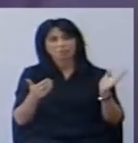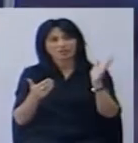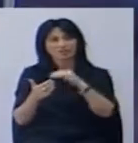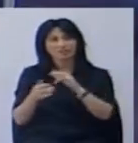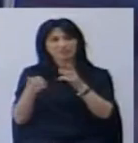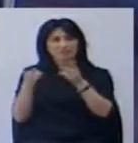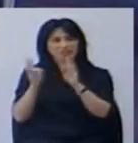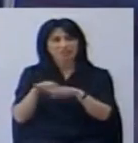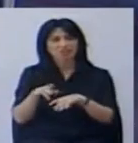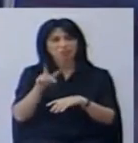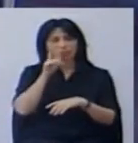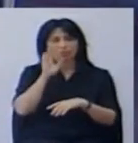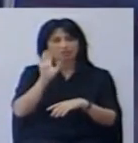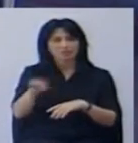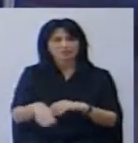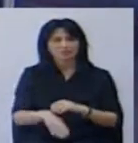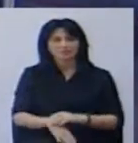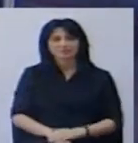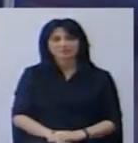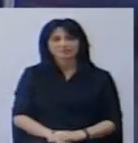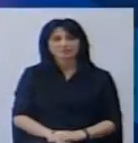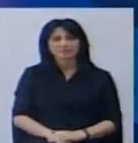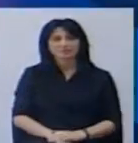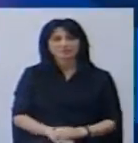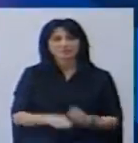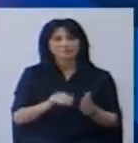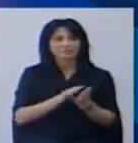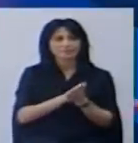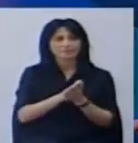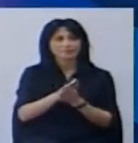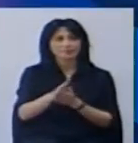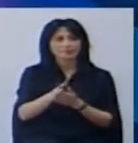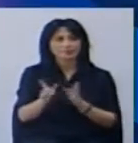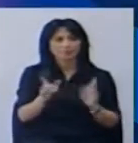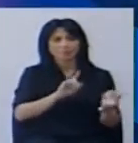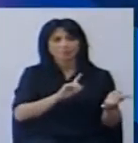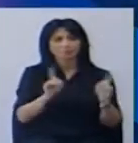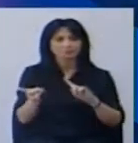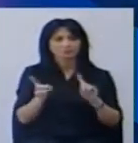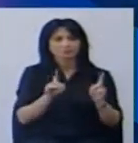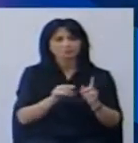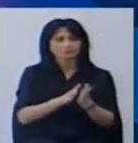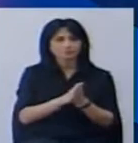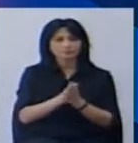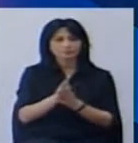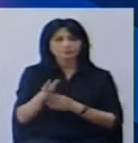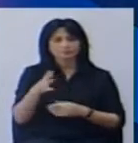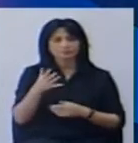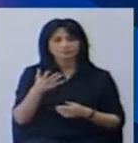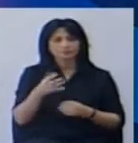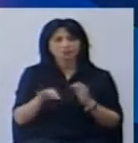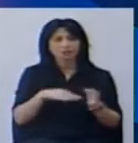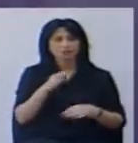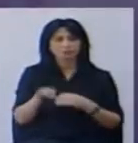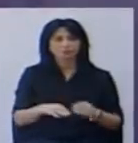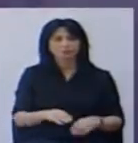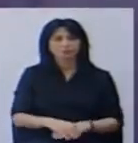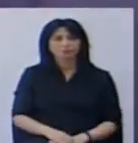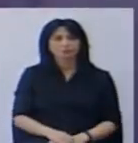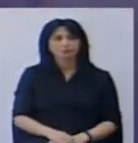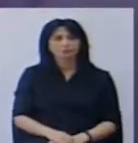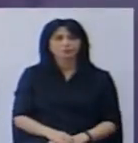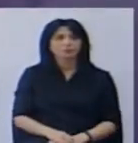დარჩეს პარლამენტი ქუთაისში, გასაგებია. თუმცა ხარჯები ალბათ იმანაც გაზარდა, რომ მოძრაობა არის ძალიან ინტენსიური თბილისში და ქუთაისში შორის. არა, ბუნებრივი არის,